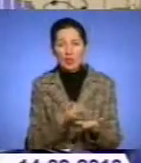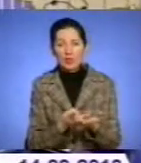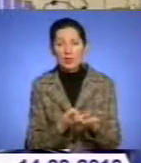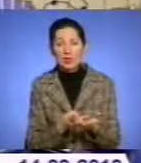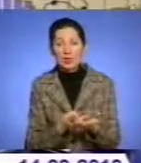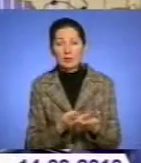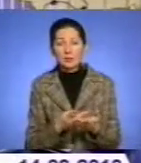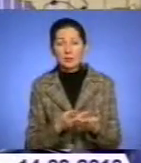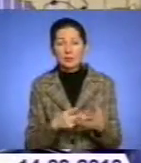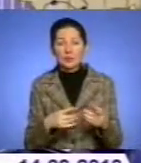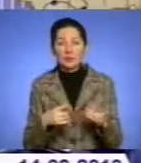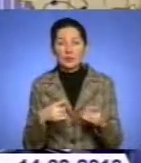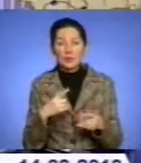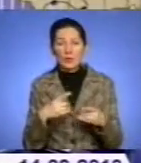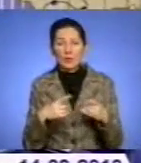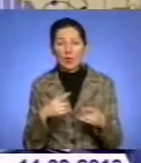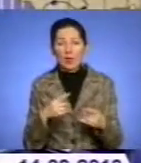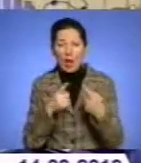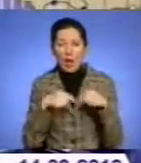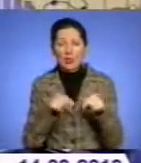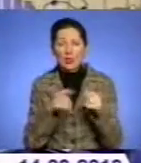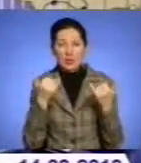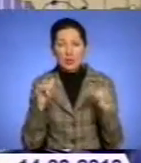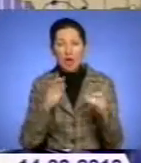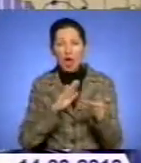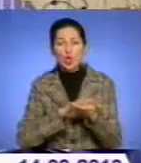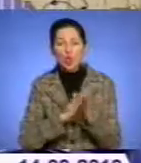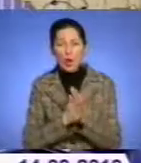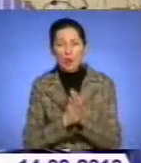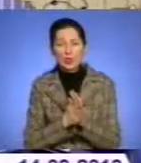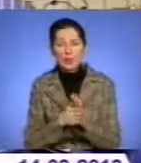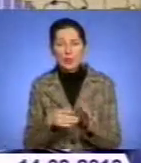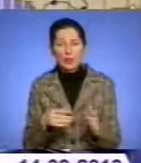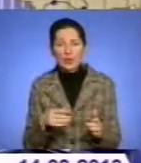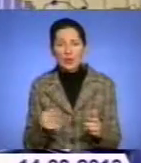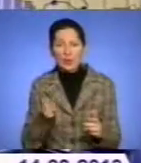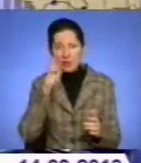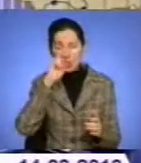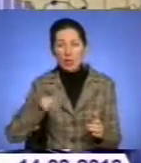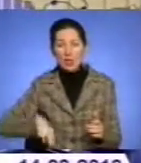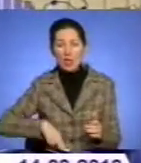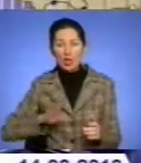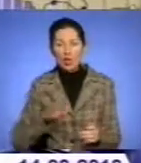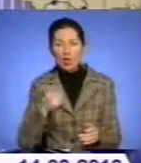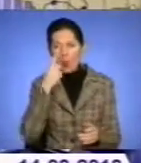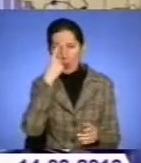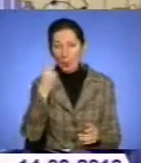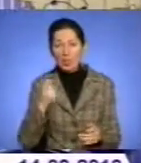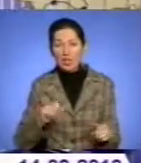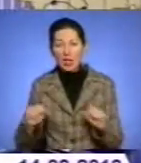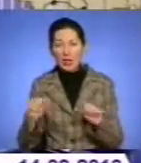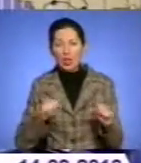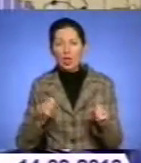відповідна нарада у відділі надзвичайних ситуацій, де з адміністрації. Були попереджені керівники підприємств,